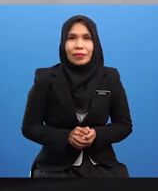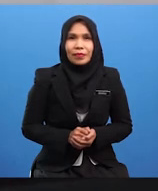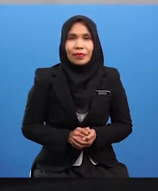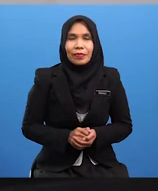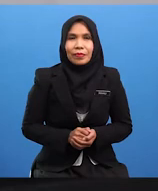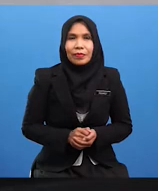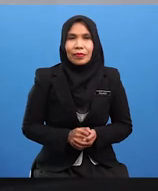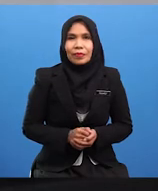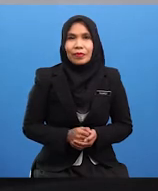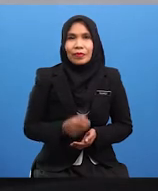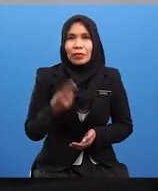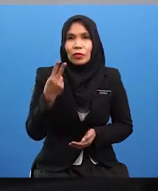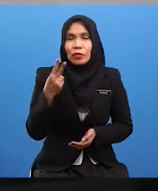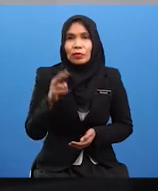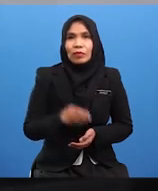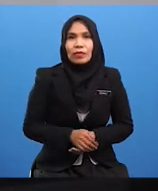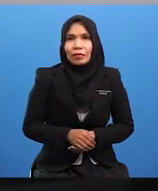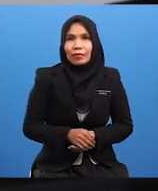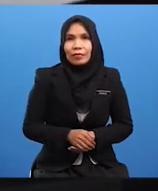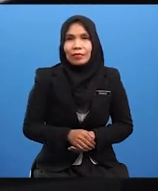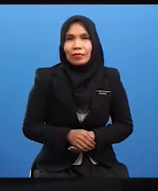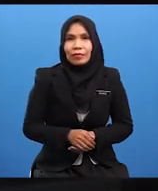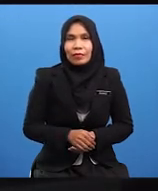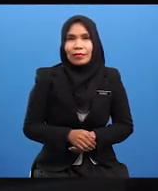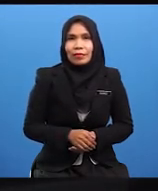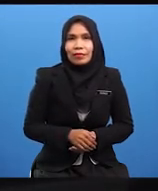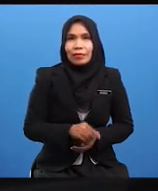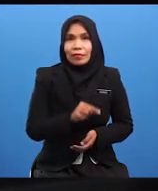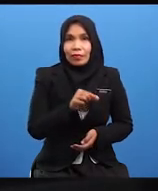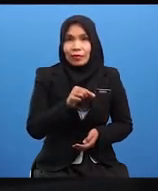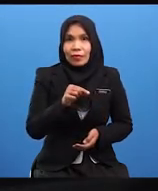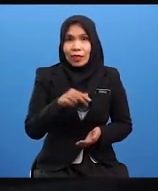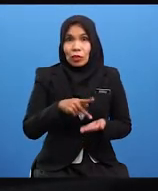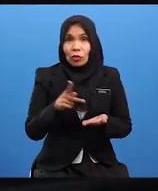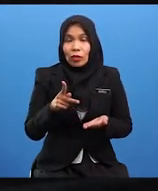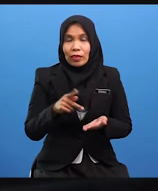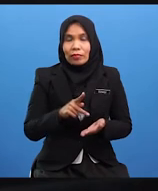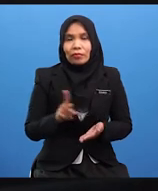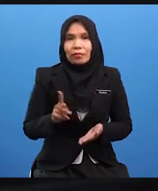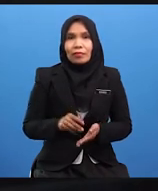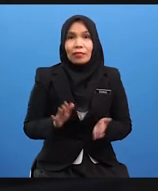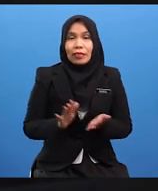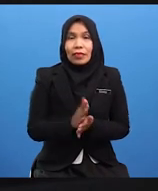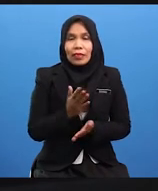12. Tarik kertas tercetak perlahan-lahan.